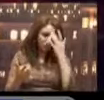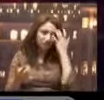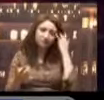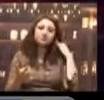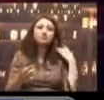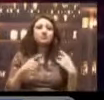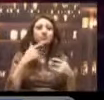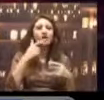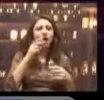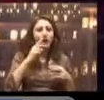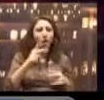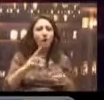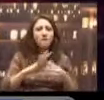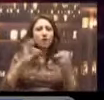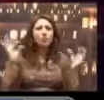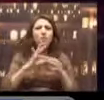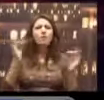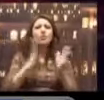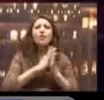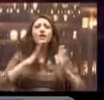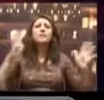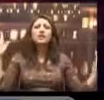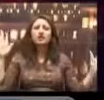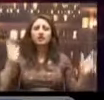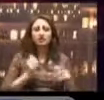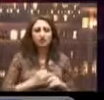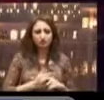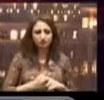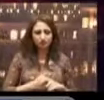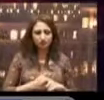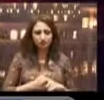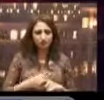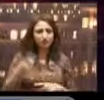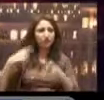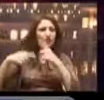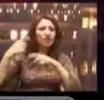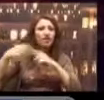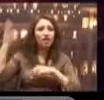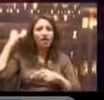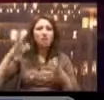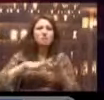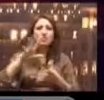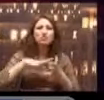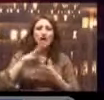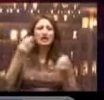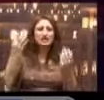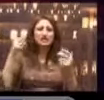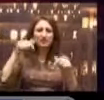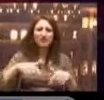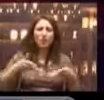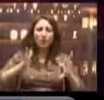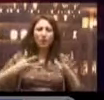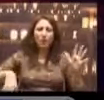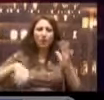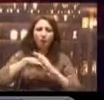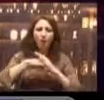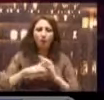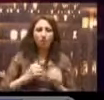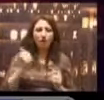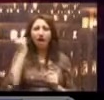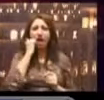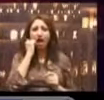ده موضوع كبير، وده يرجعنا تاني يعني حالة التخبط اللي احنا فيها، يعني حالة موقف انهي